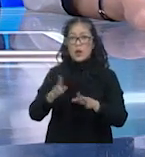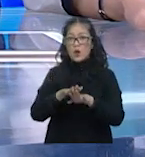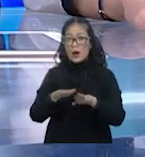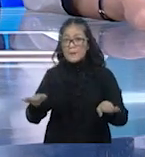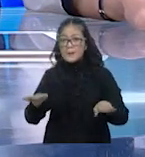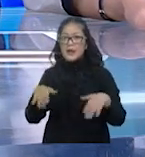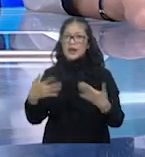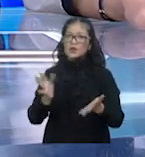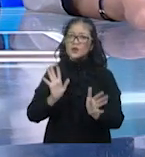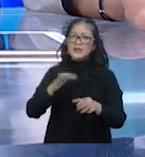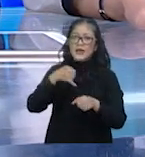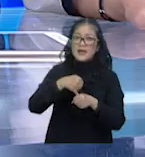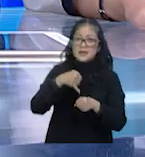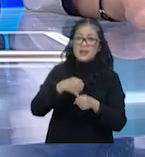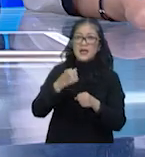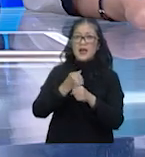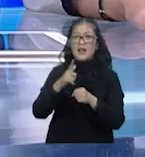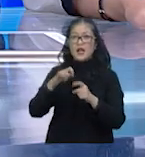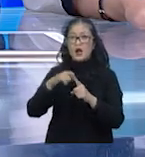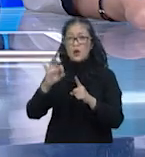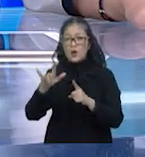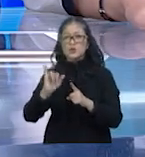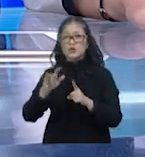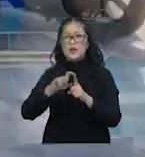etilen glikol dan dietilen glikol.